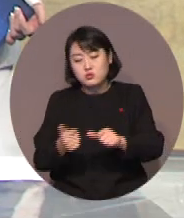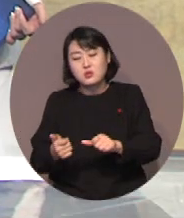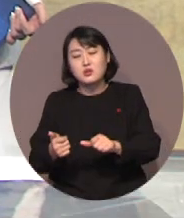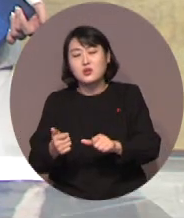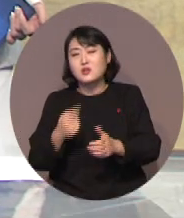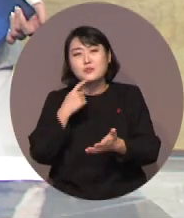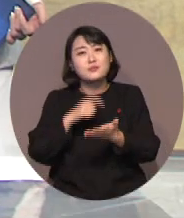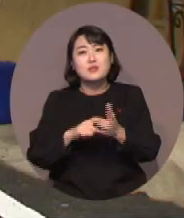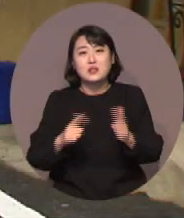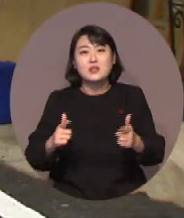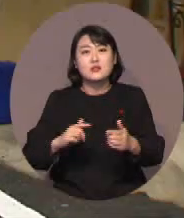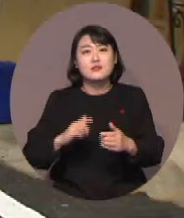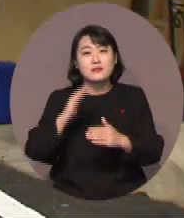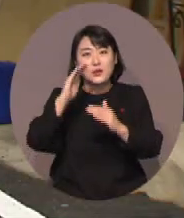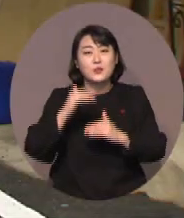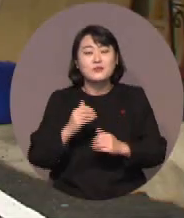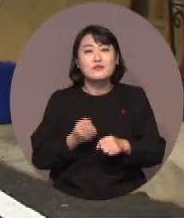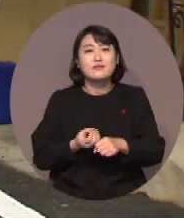보도합니다